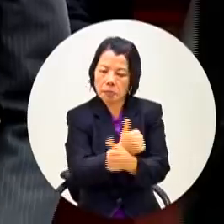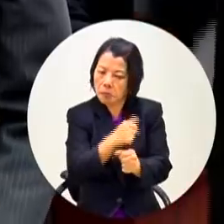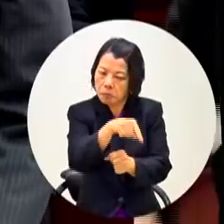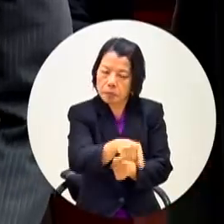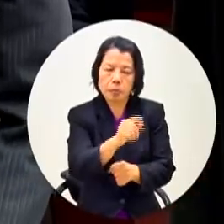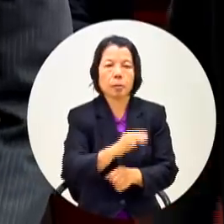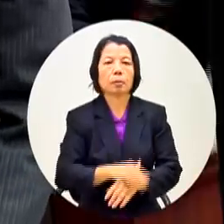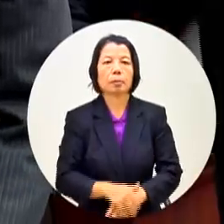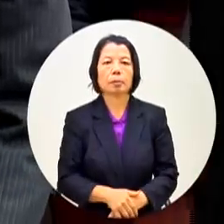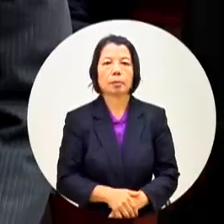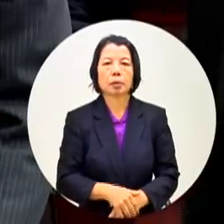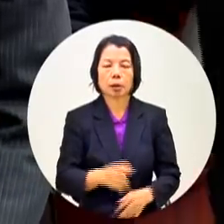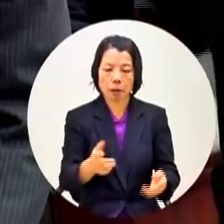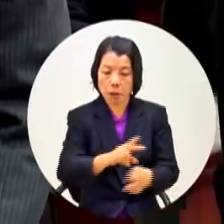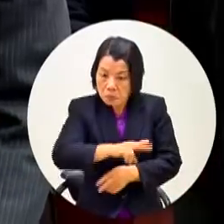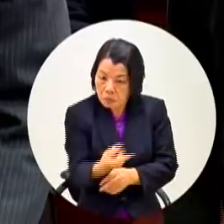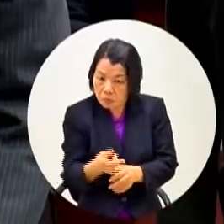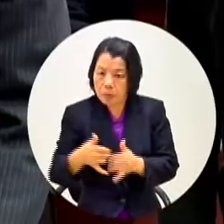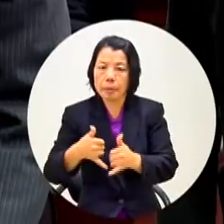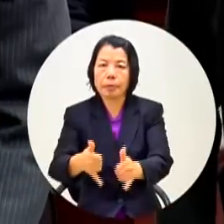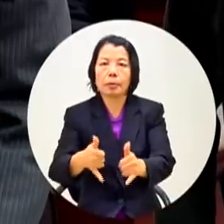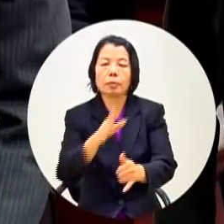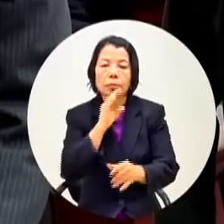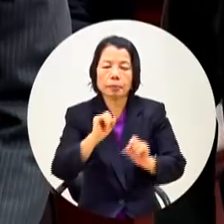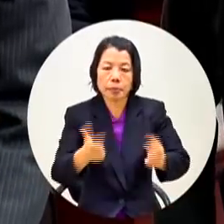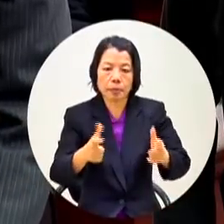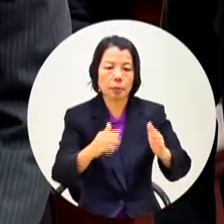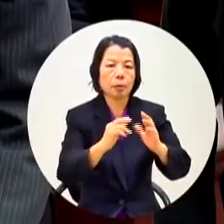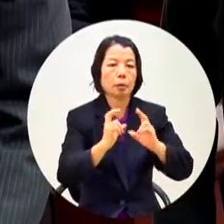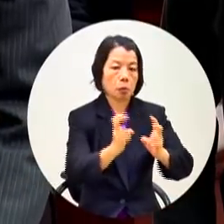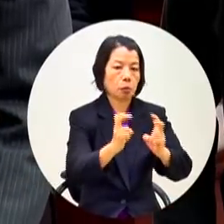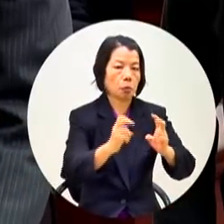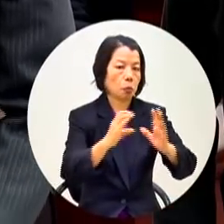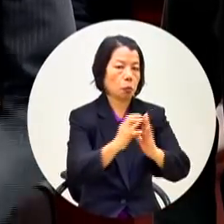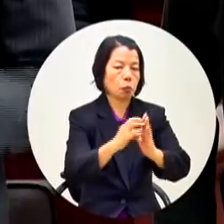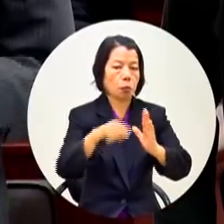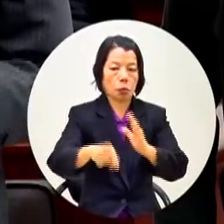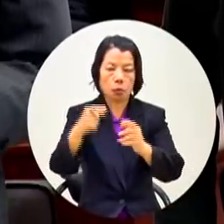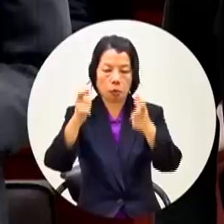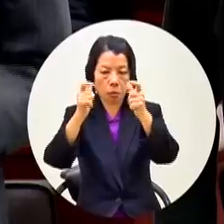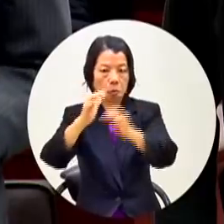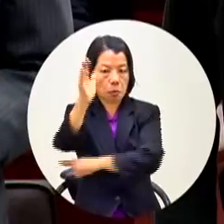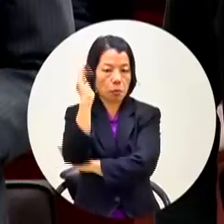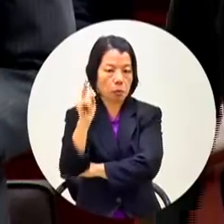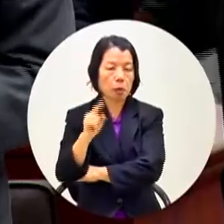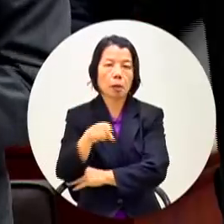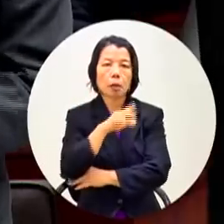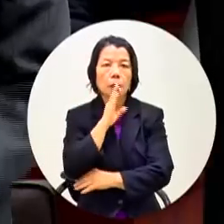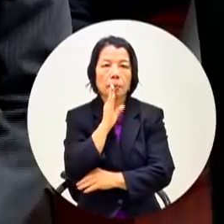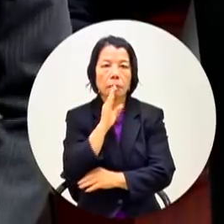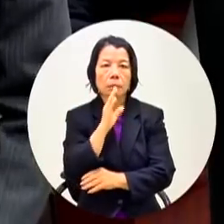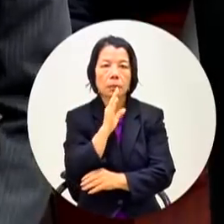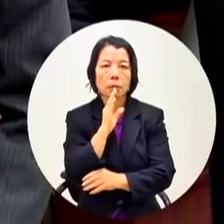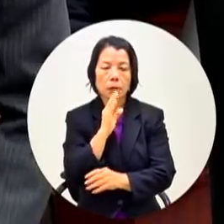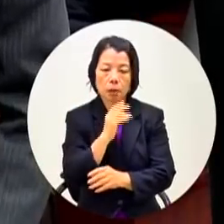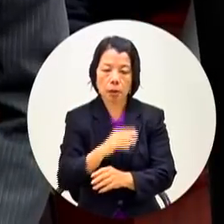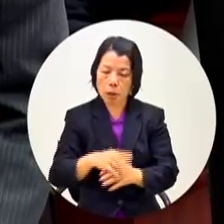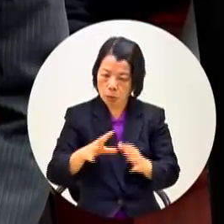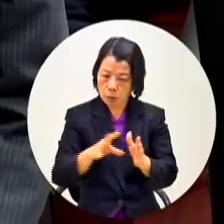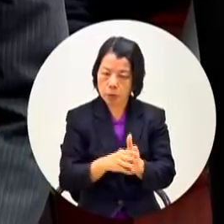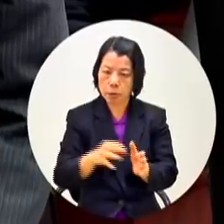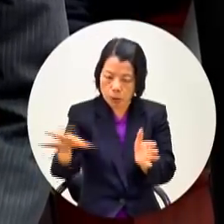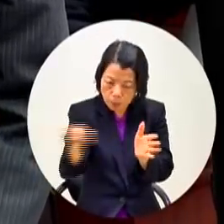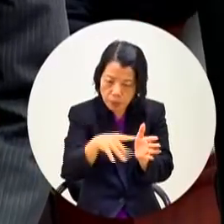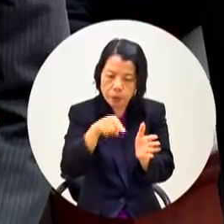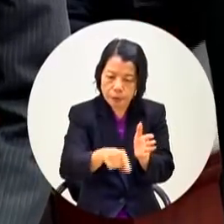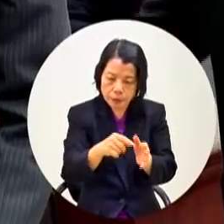前捷运局或是市府所谓的替代路线的方案之一吗？ 只是其中一个选项， 所以有这条路线的存在吗？